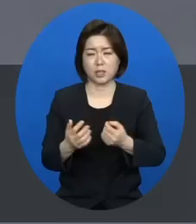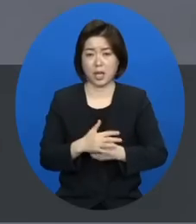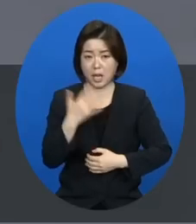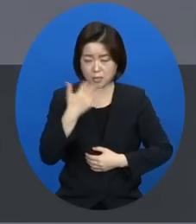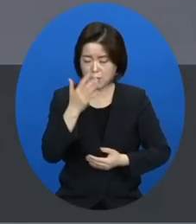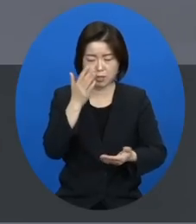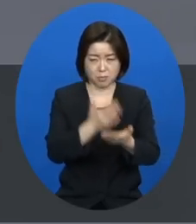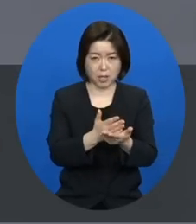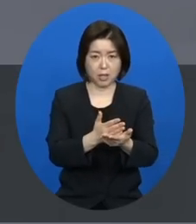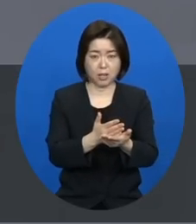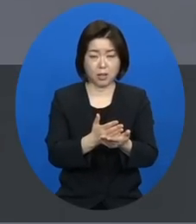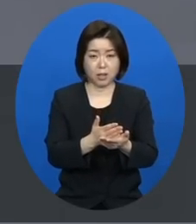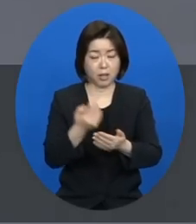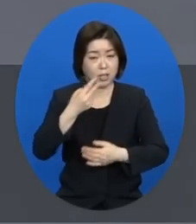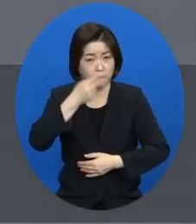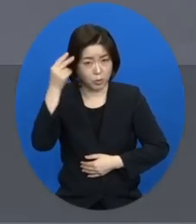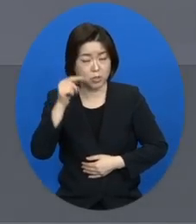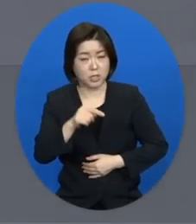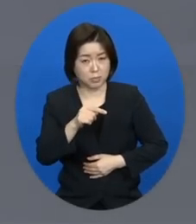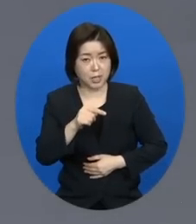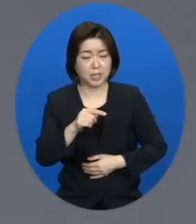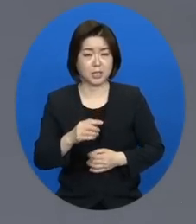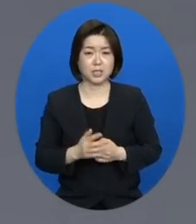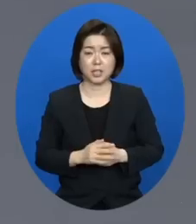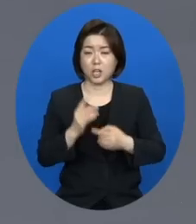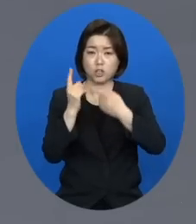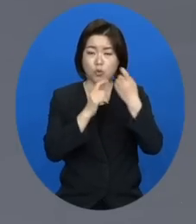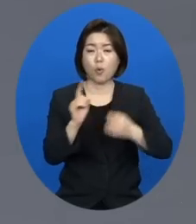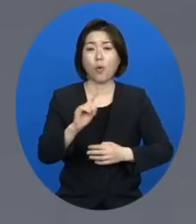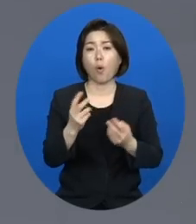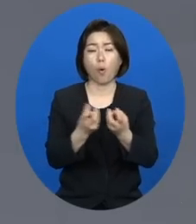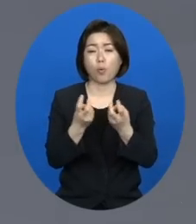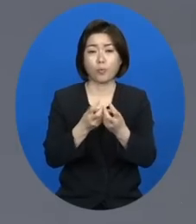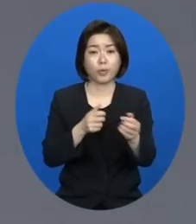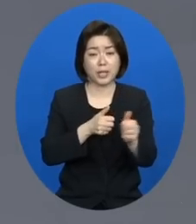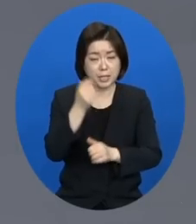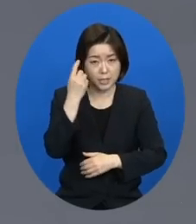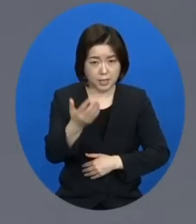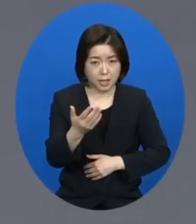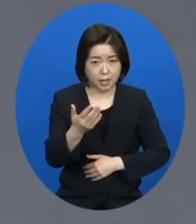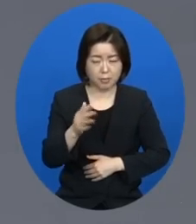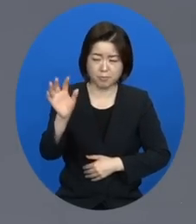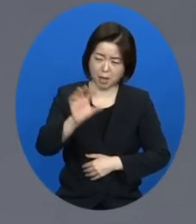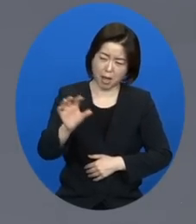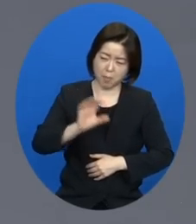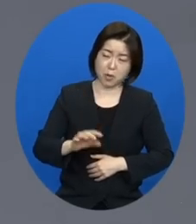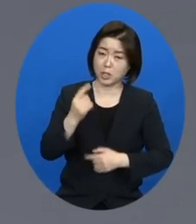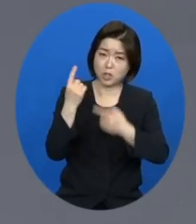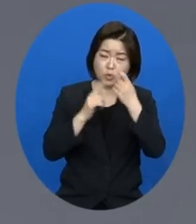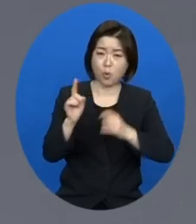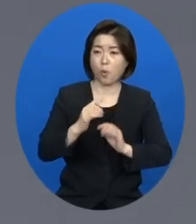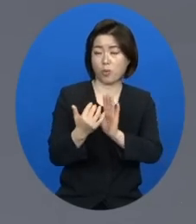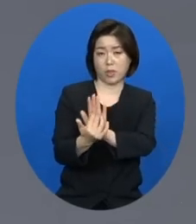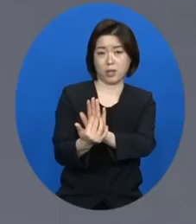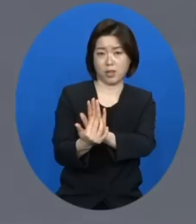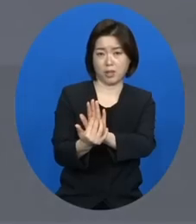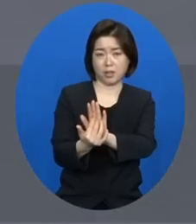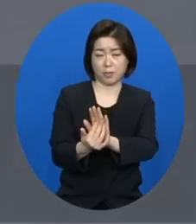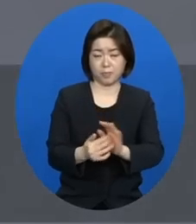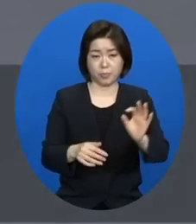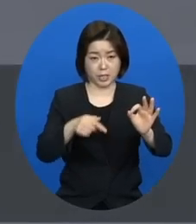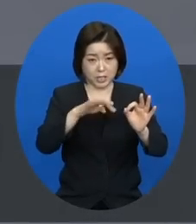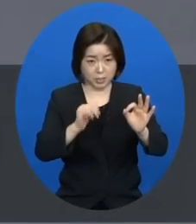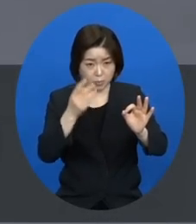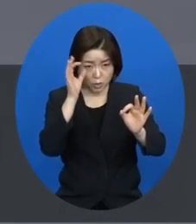피하라. 요셉이 이 유혹을 어떻게 이기냐면, 반복되는 이 유혹에 어떻게 대처하냐면, 10절에